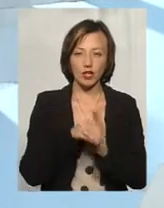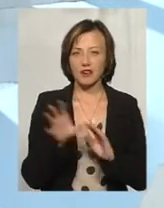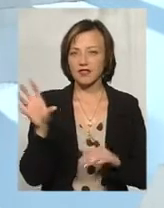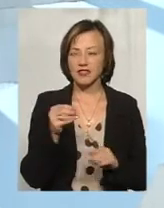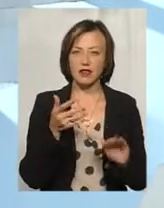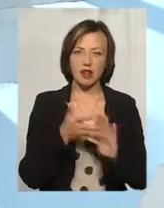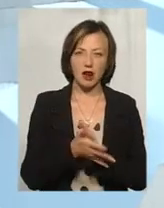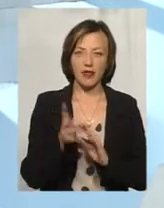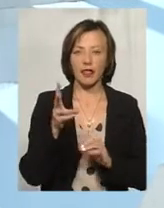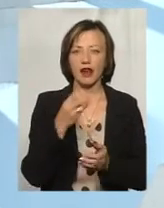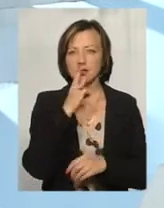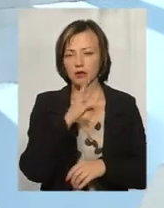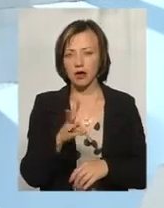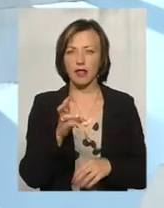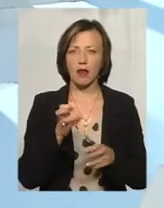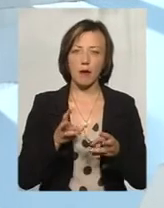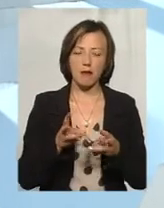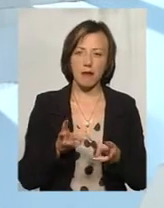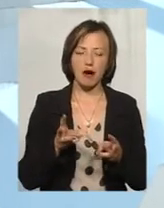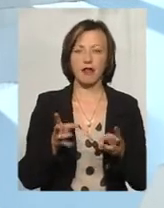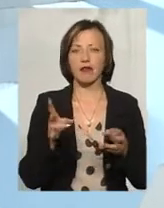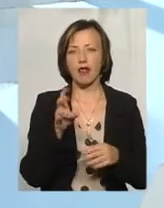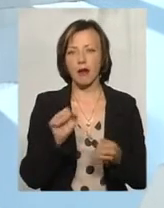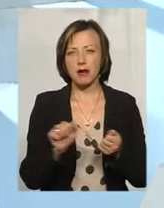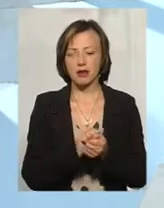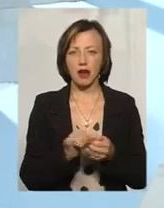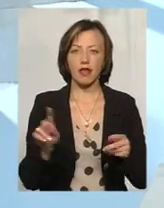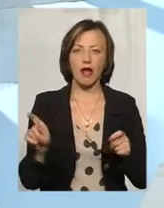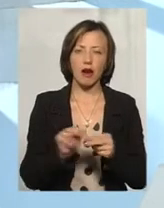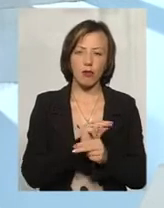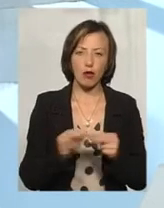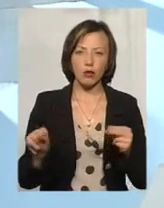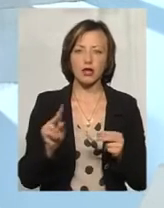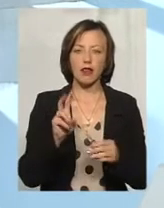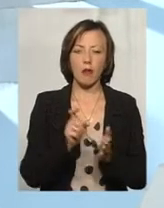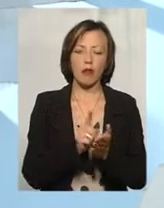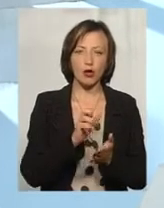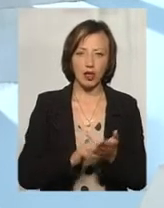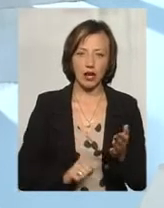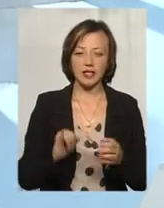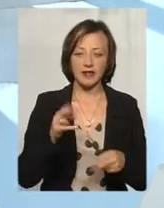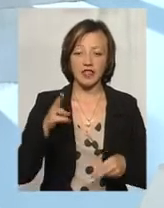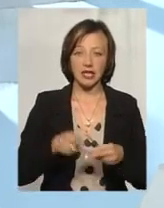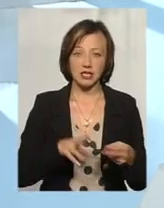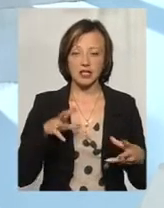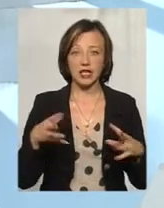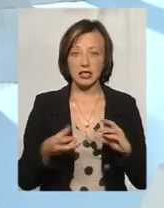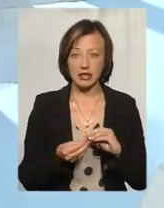витрати. Витрати на зарплату, на паливо, на матеріали, на ремонти, на податки. І в кінці